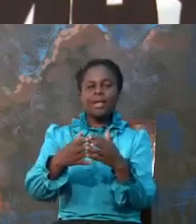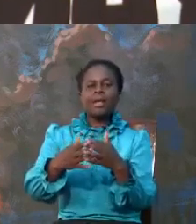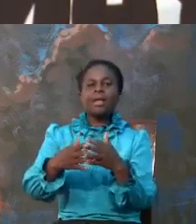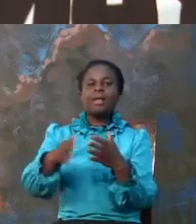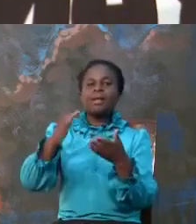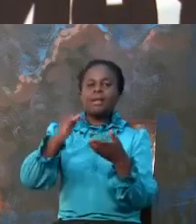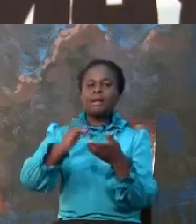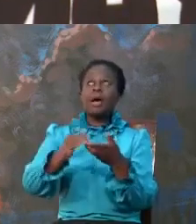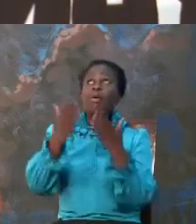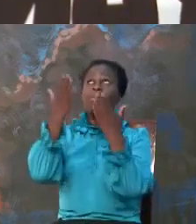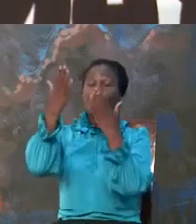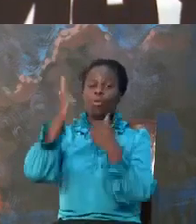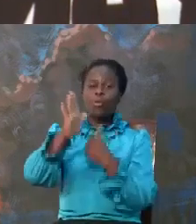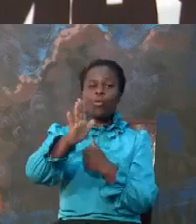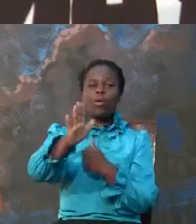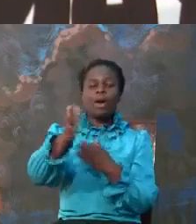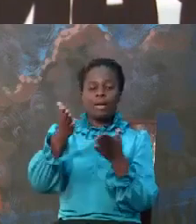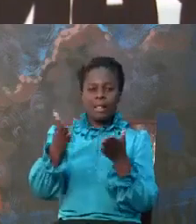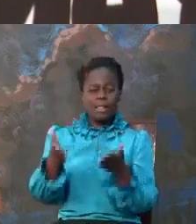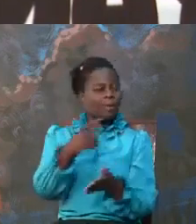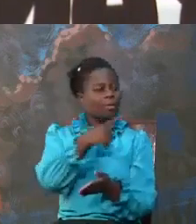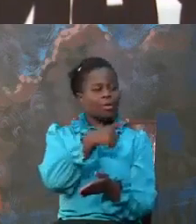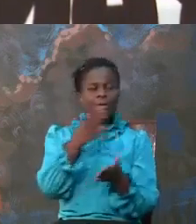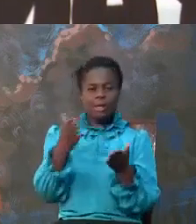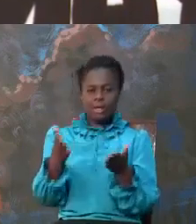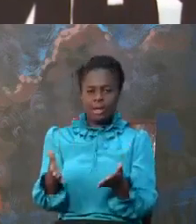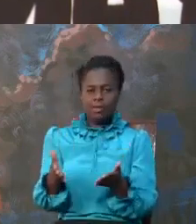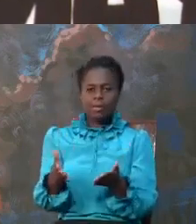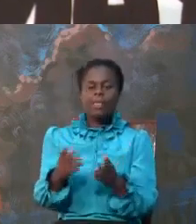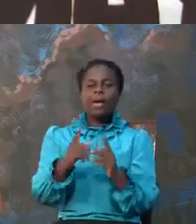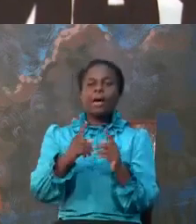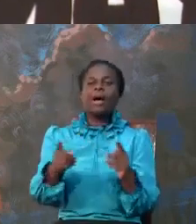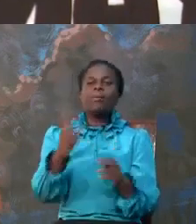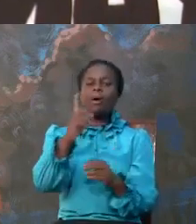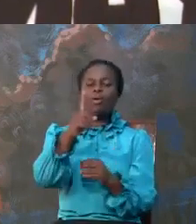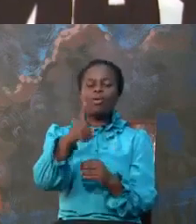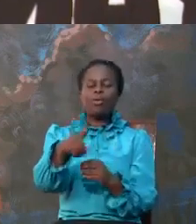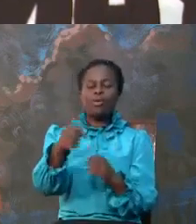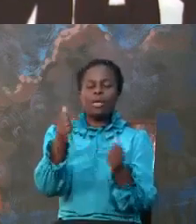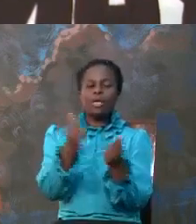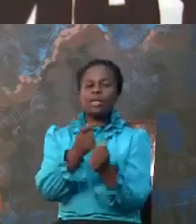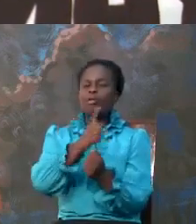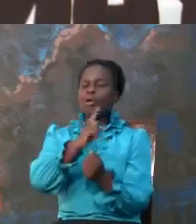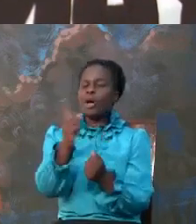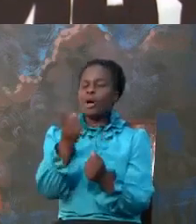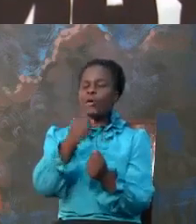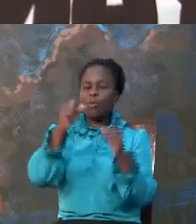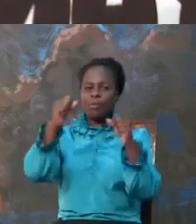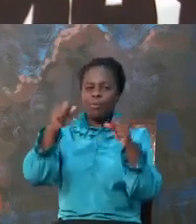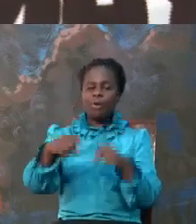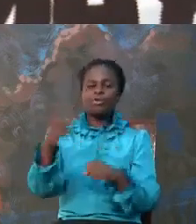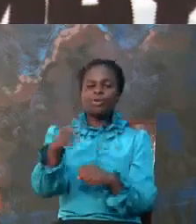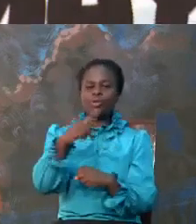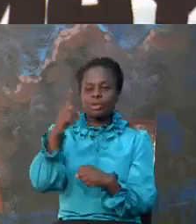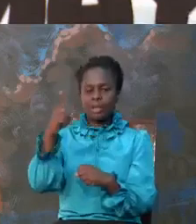Mungu wake. Leo jioni ya leo, kama kuna kitu upasi kukosa kutokifahamu ni hiki: